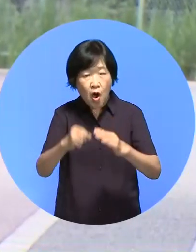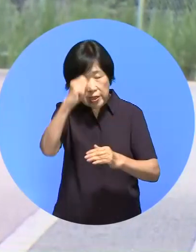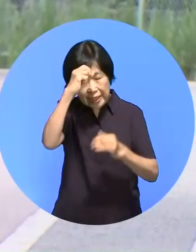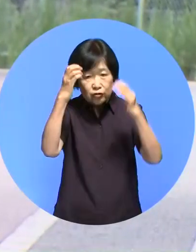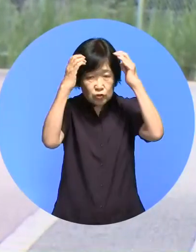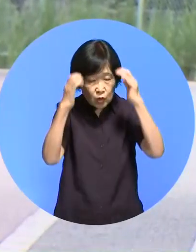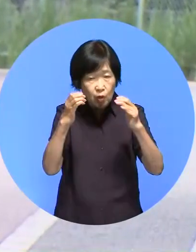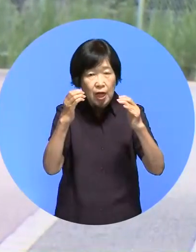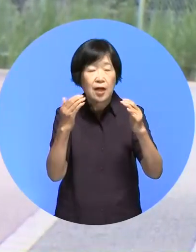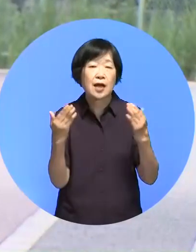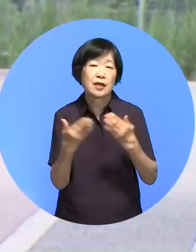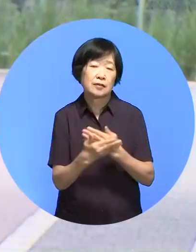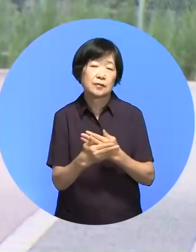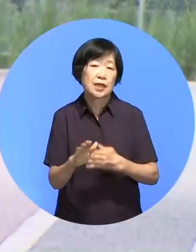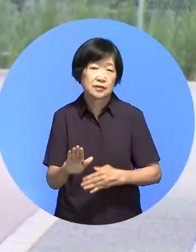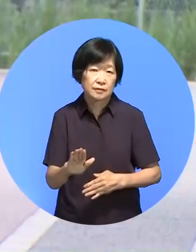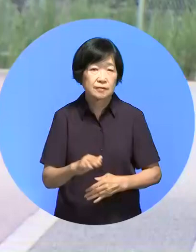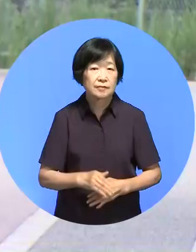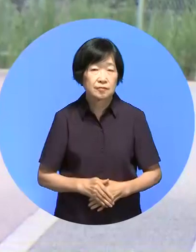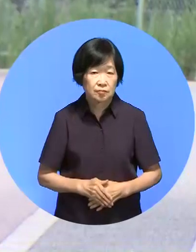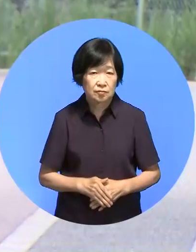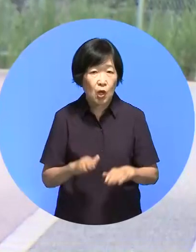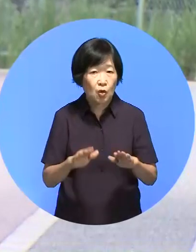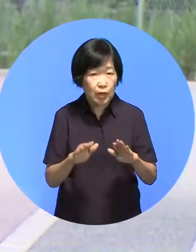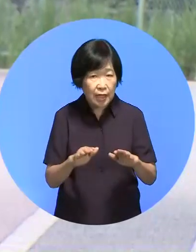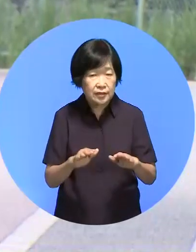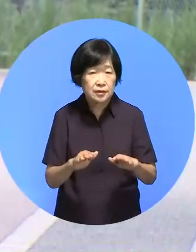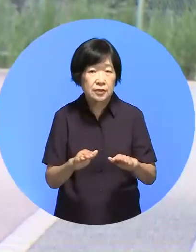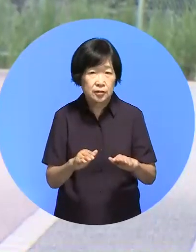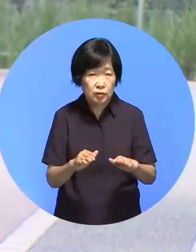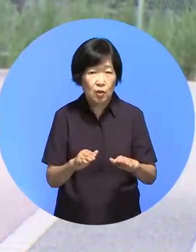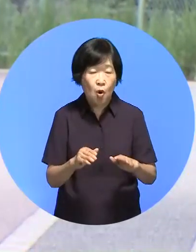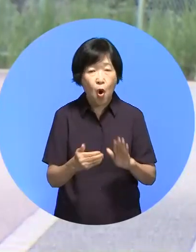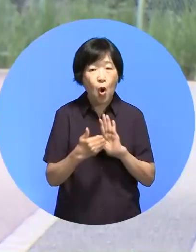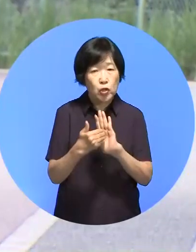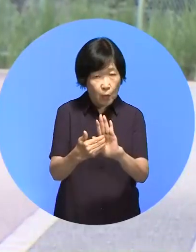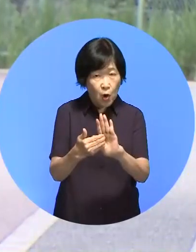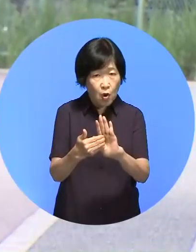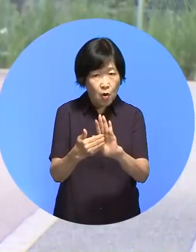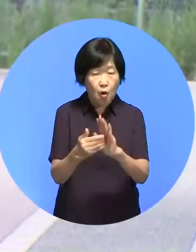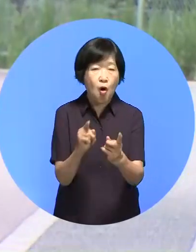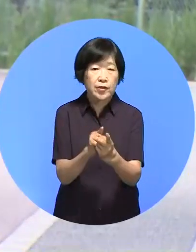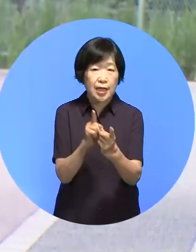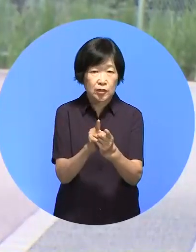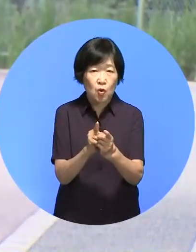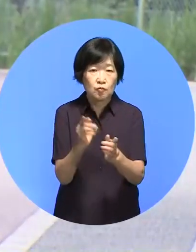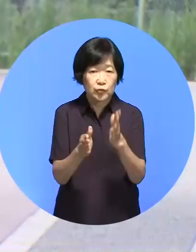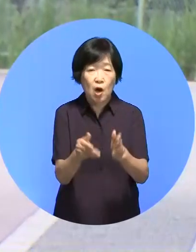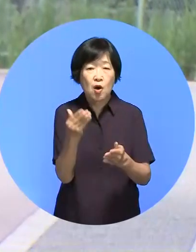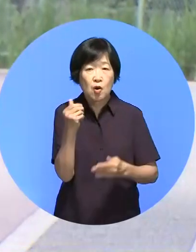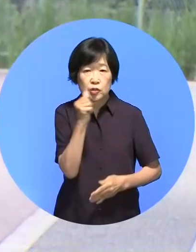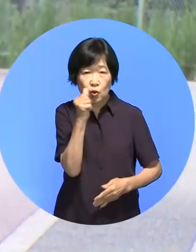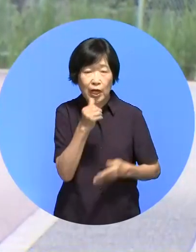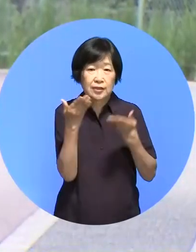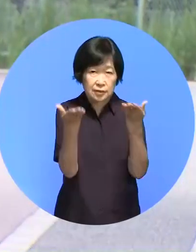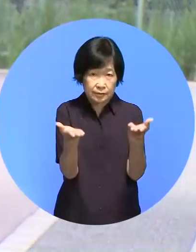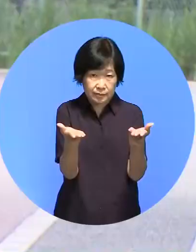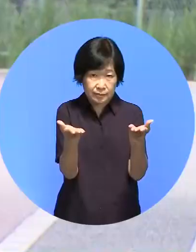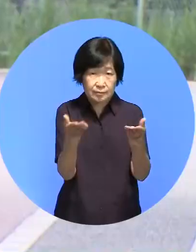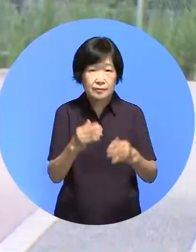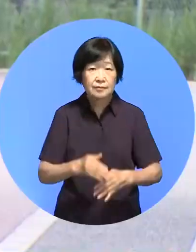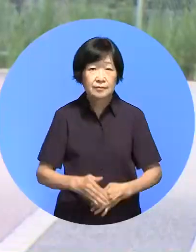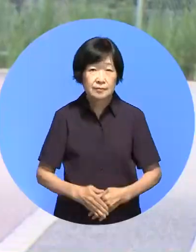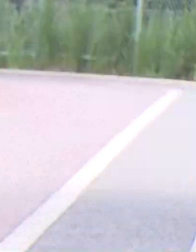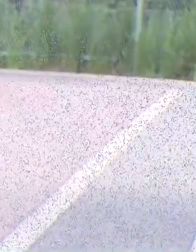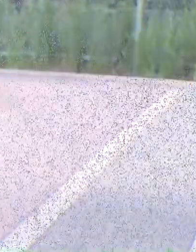境で熱中症が発生しています。今回はそんな熱中症の予防や対応について紹介していきたいと思